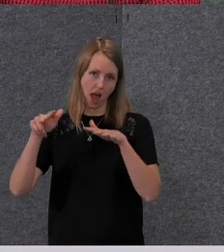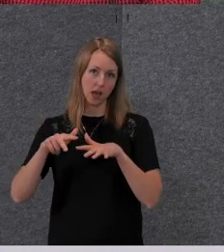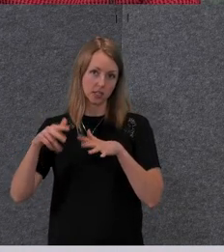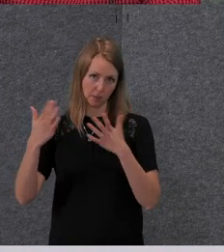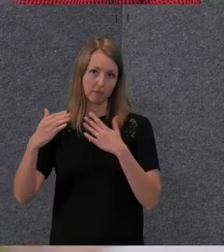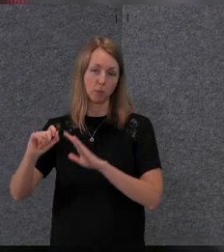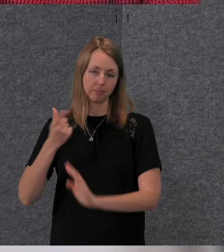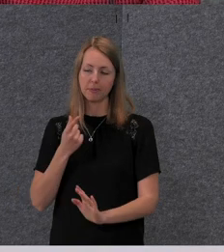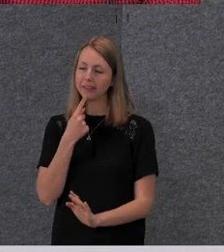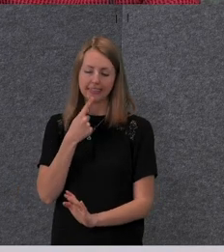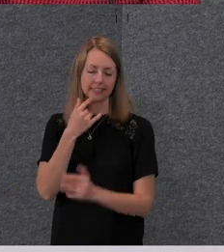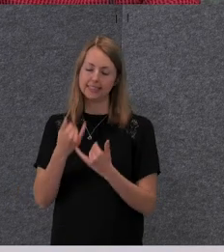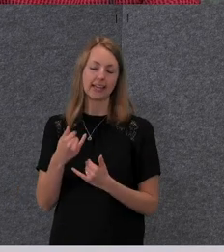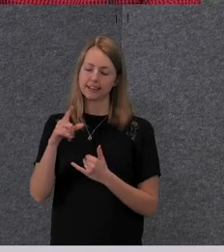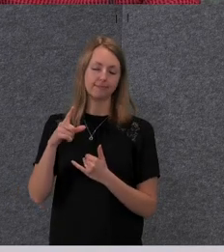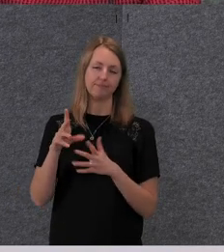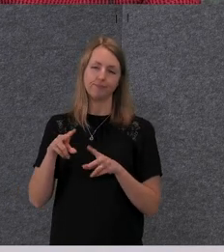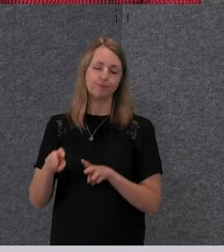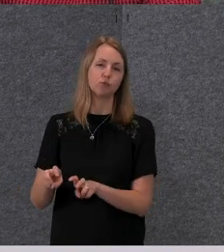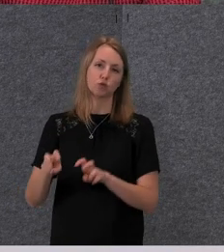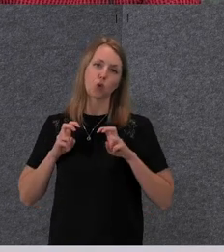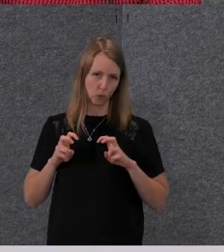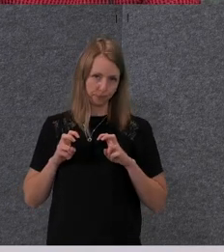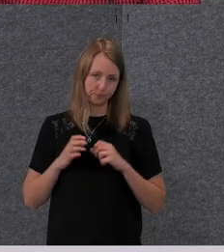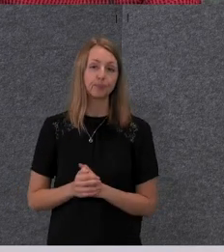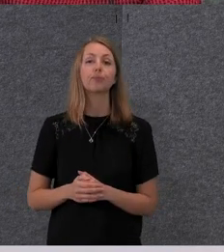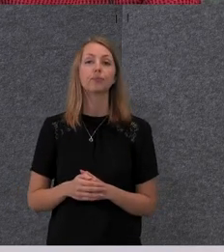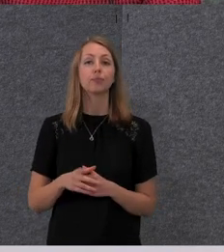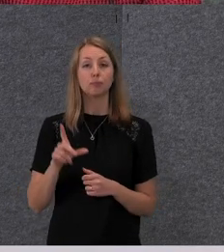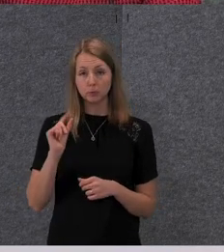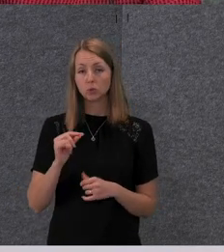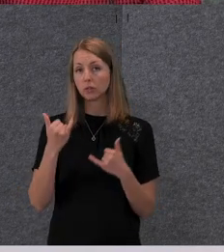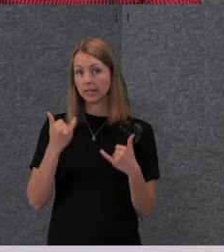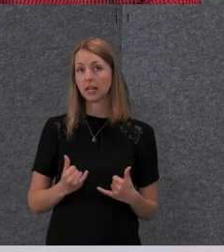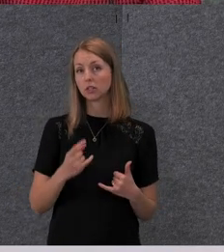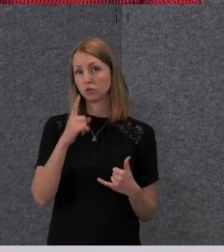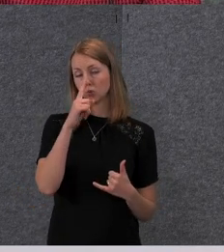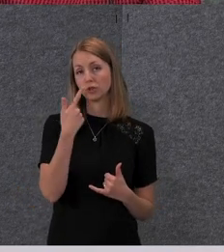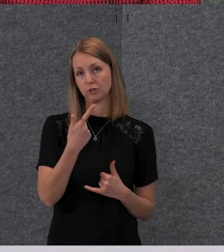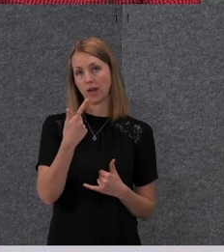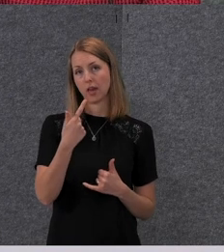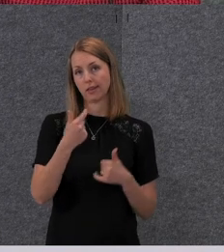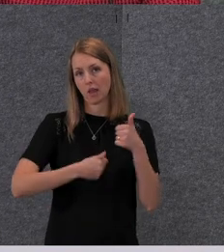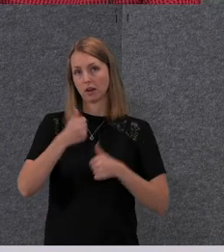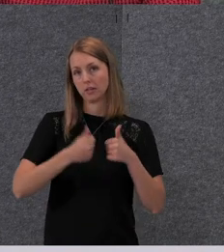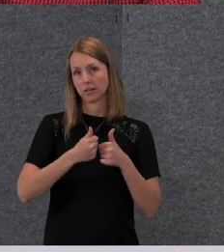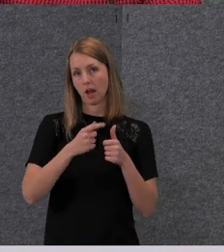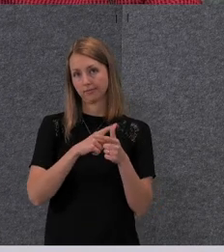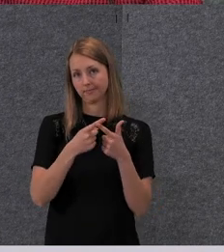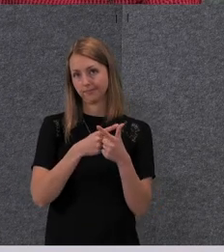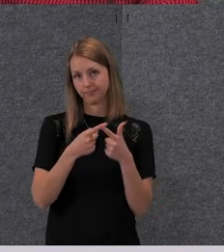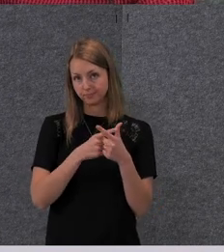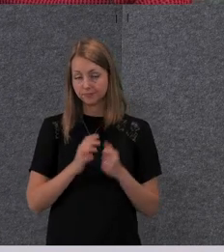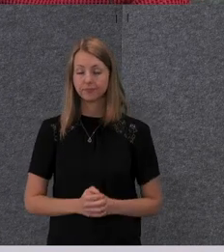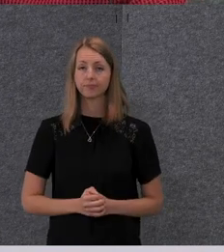seine Kandidatur für diesen Listenplatz zurückgezogen hat, sodass es korrekt ist, dass wir nun nur noch zwei Kandidaten zur